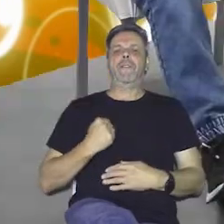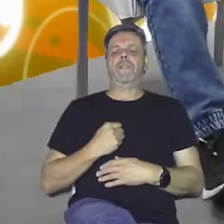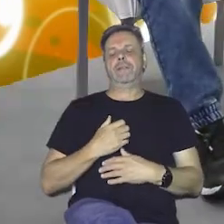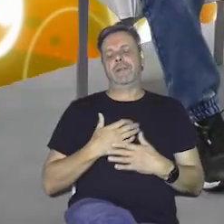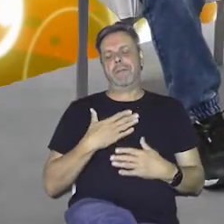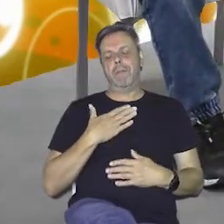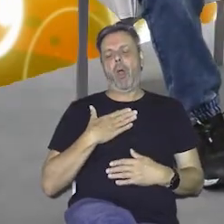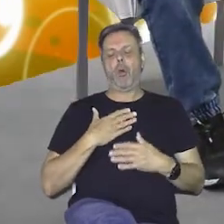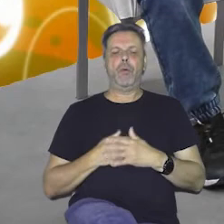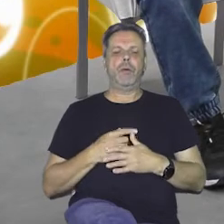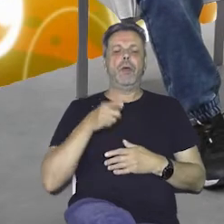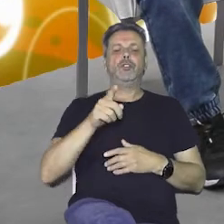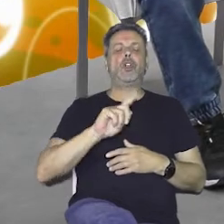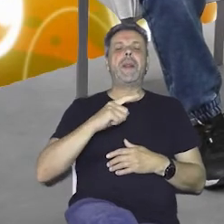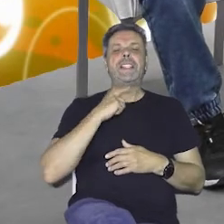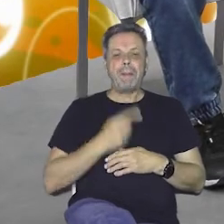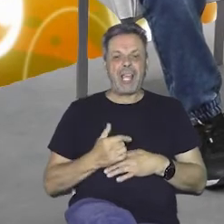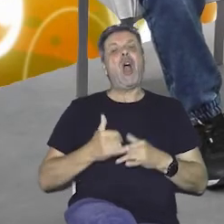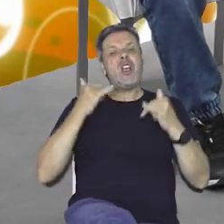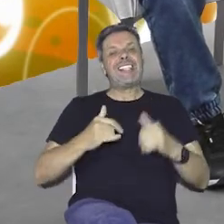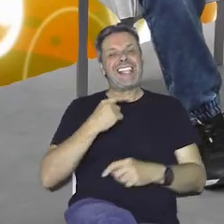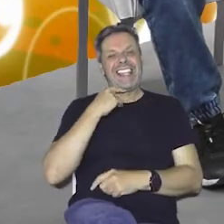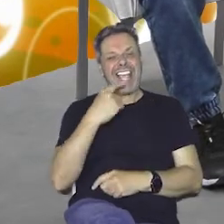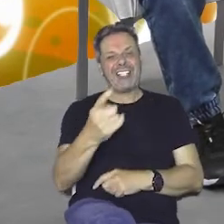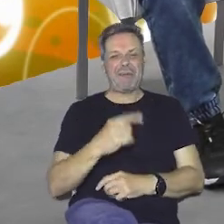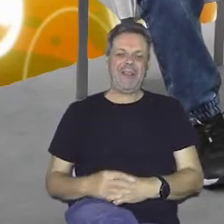Eto, prekrasno. To ti nisam rekao i sad ti kažem.